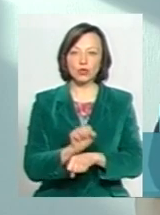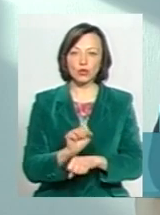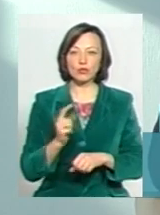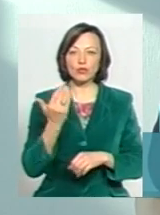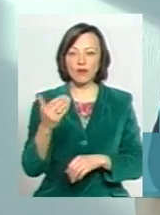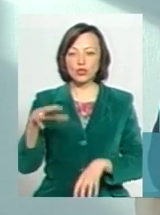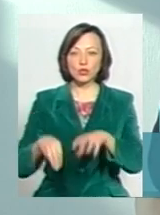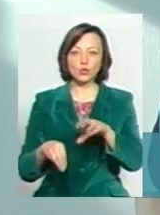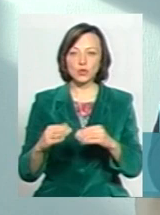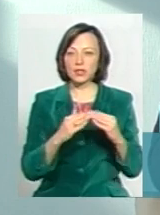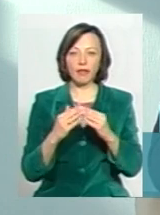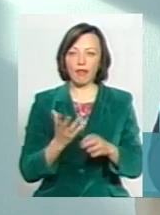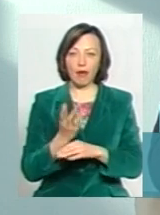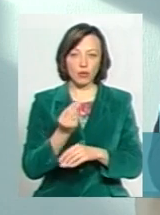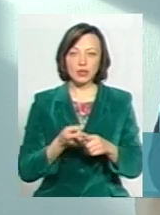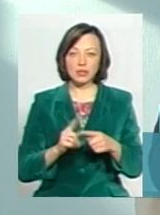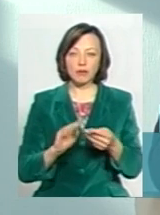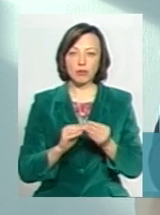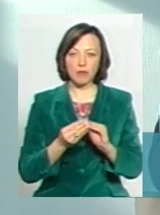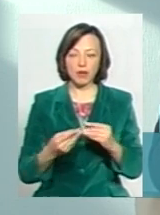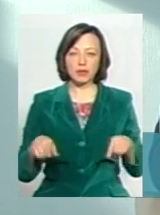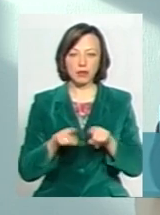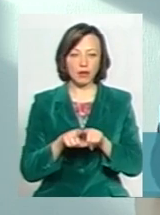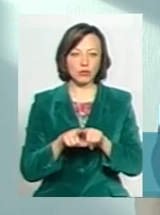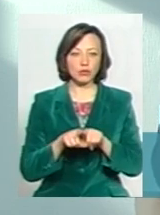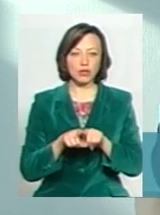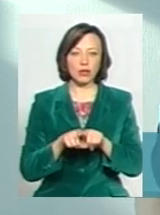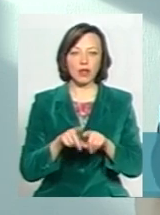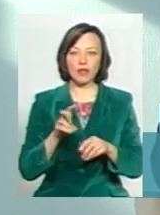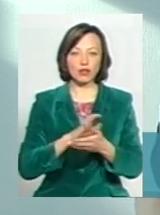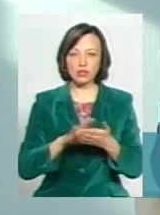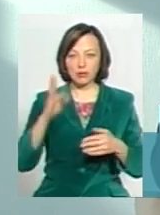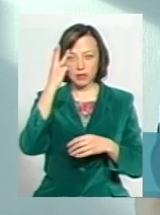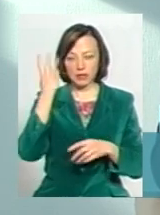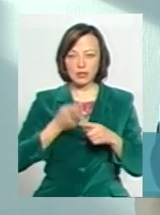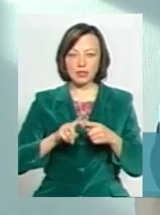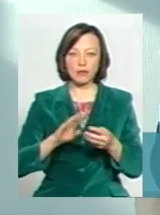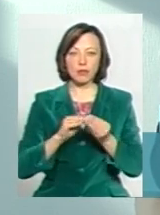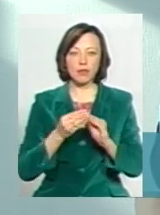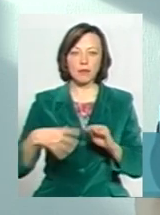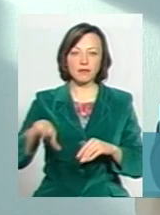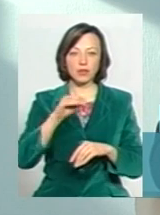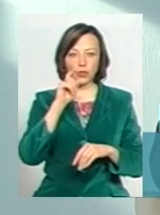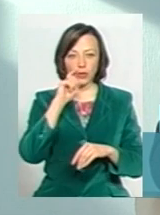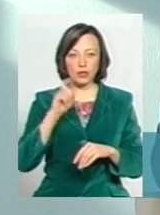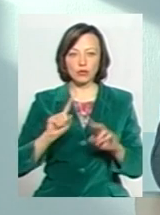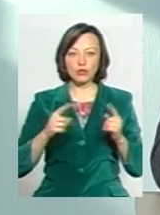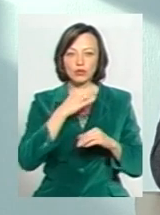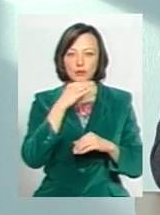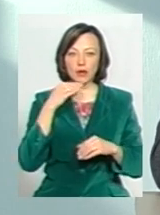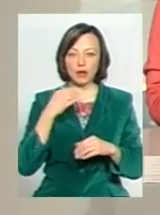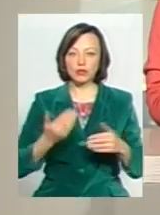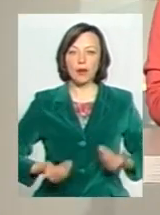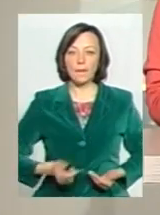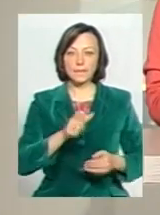ваші сусіди не платять. І це є проблема, це також не чисто Хмельницького, це проблема всієї України. Дуже багато